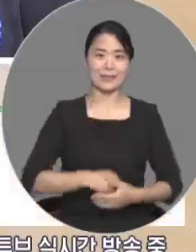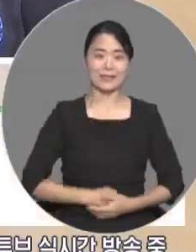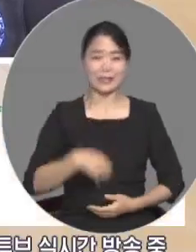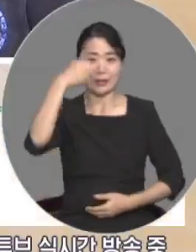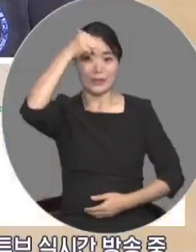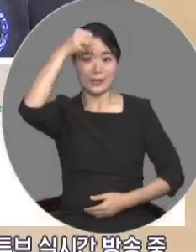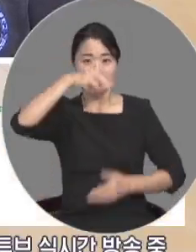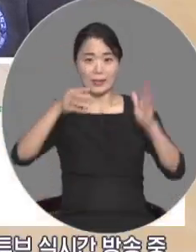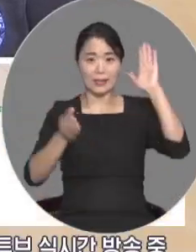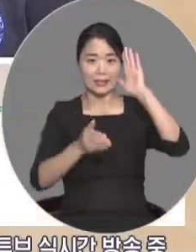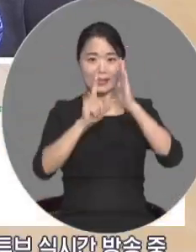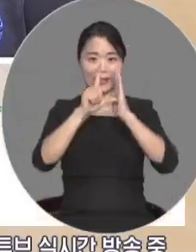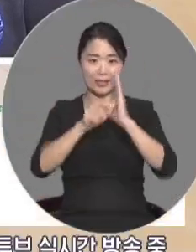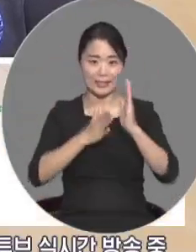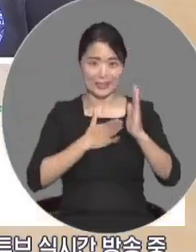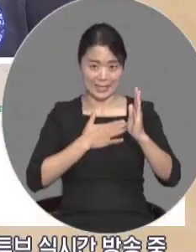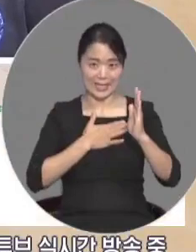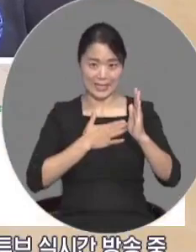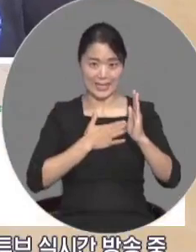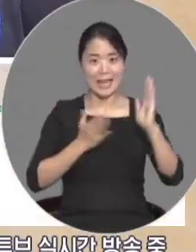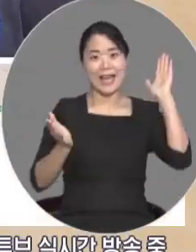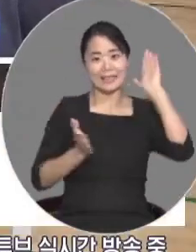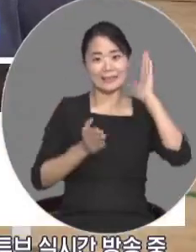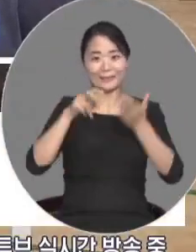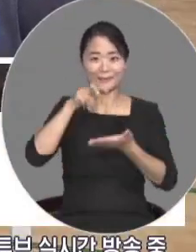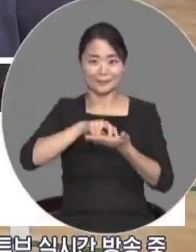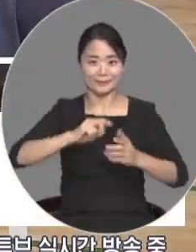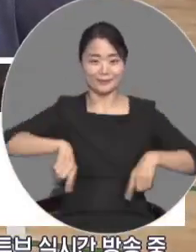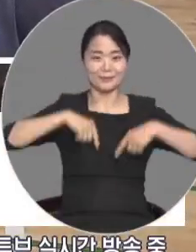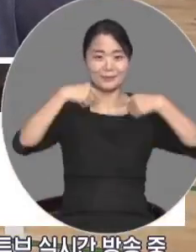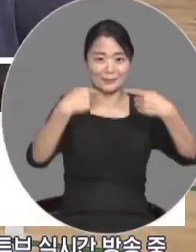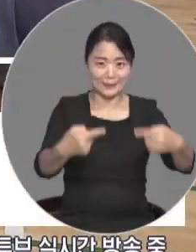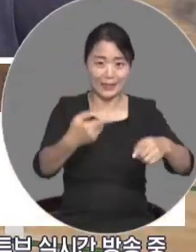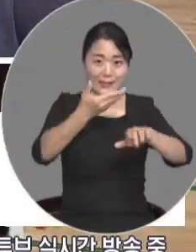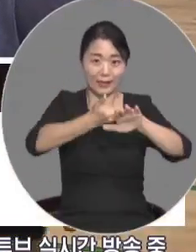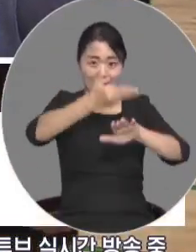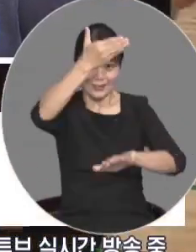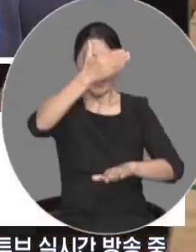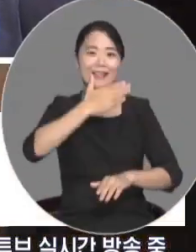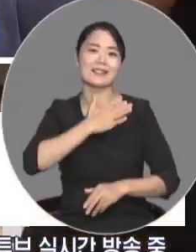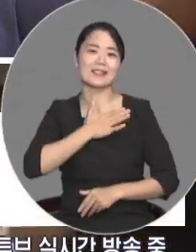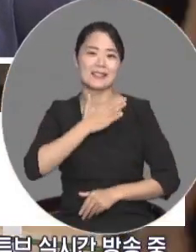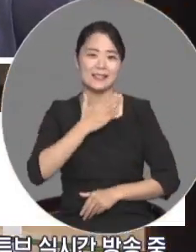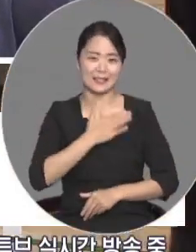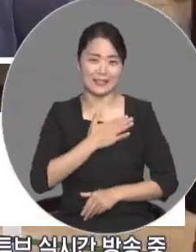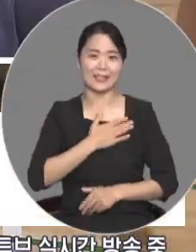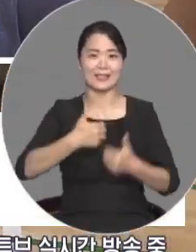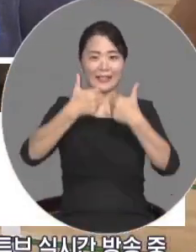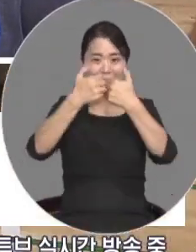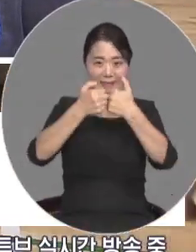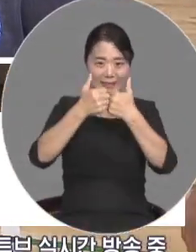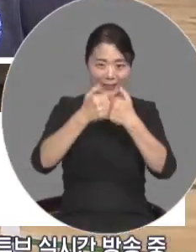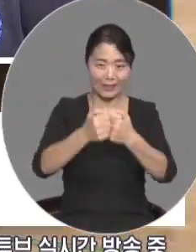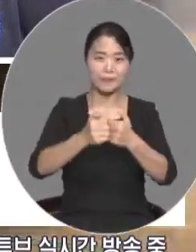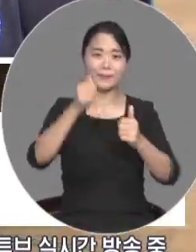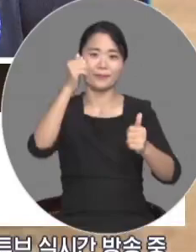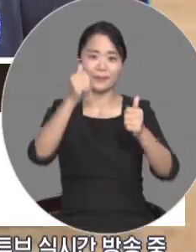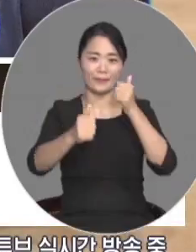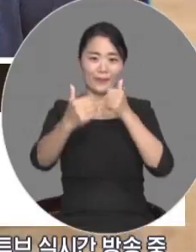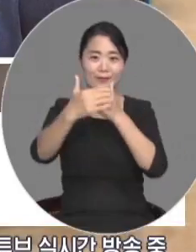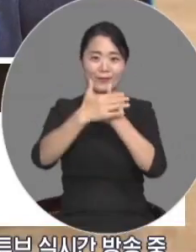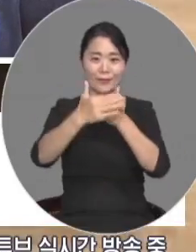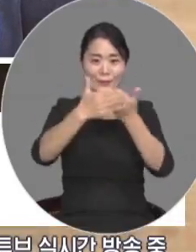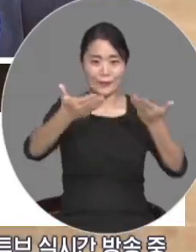학생으로 참여했었는데 그때 선배님들이 뭐 입시 실기나 뭐 대학 상담 이런 걸로 도움을 되게 많이 주셔가지고 그게 너무